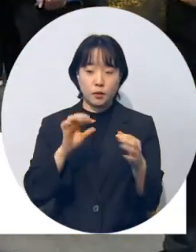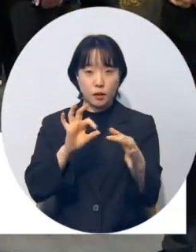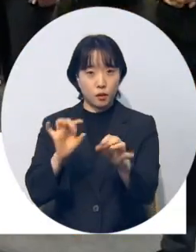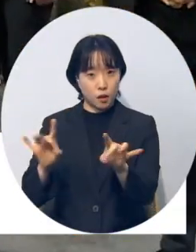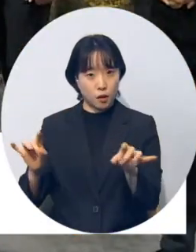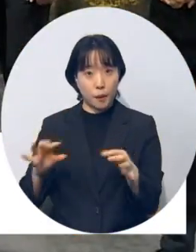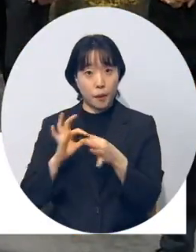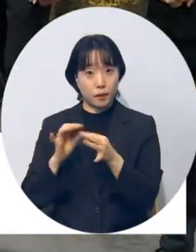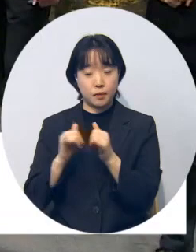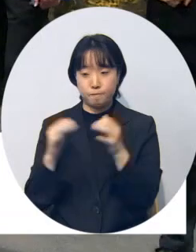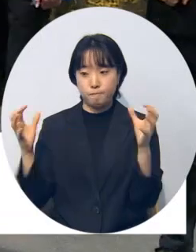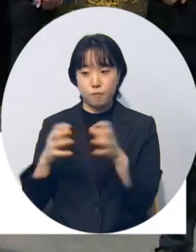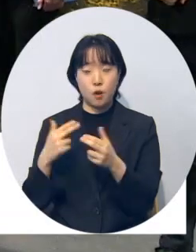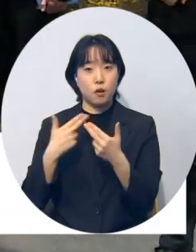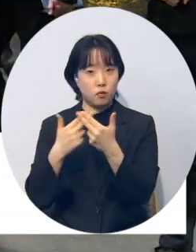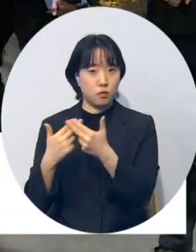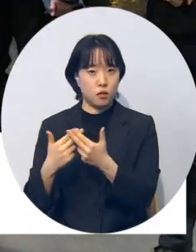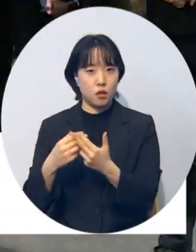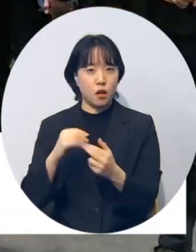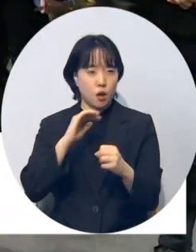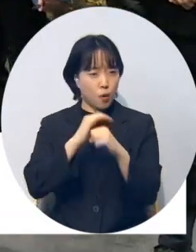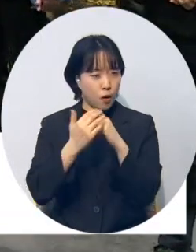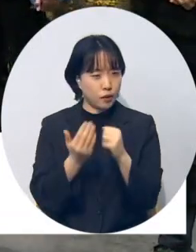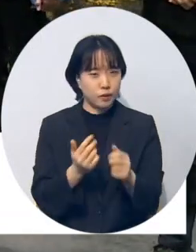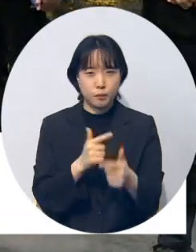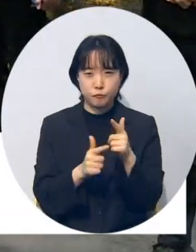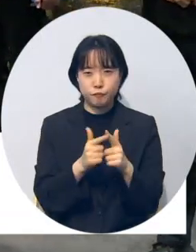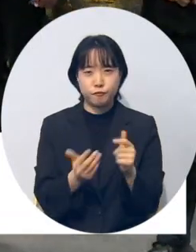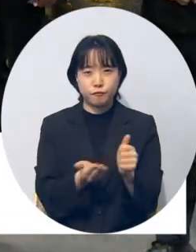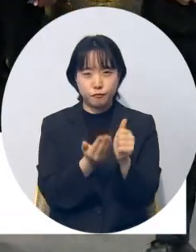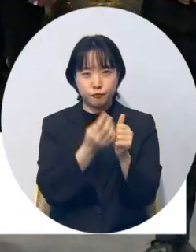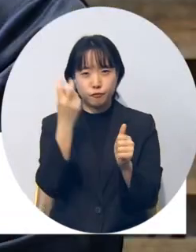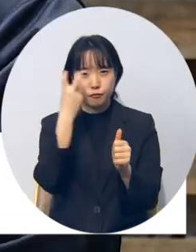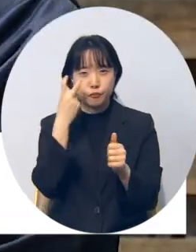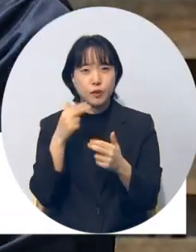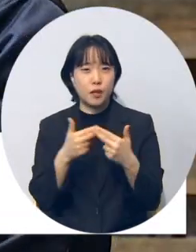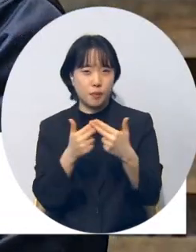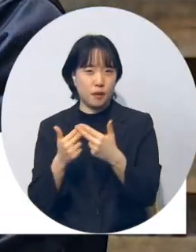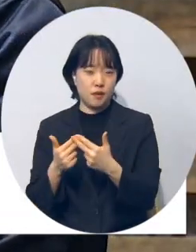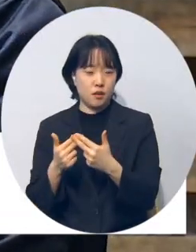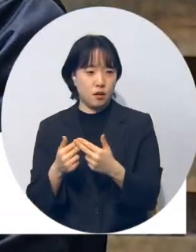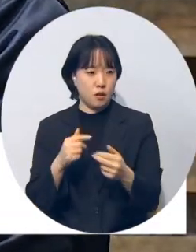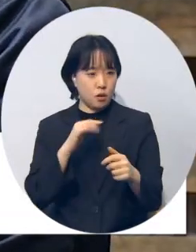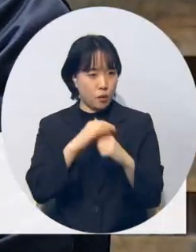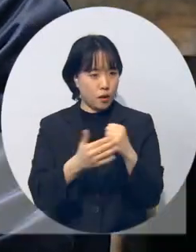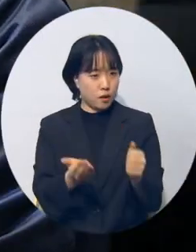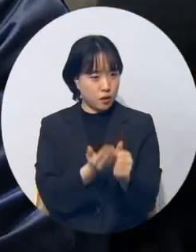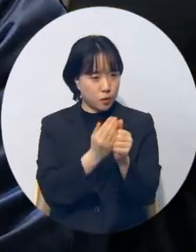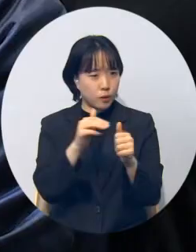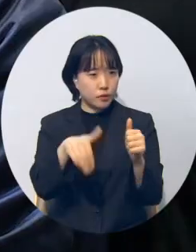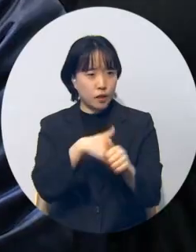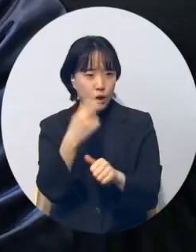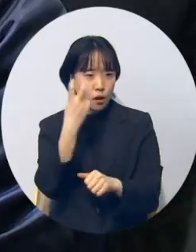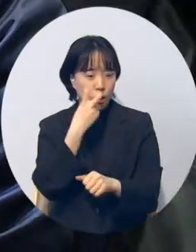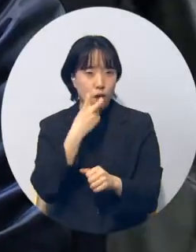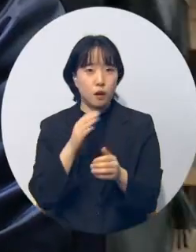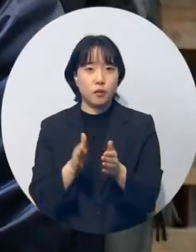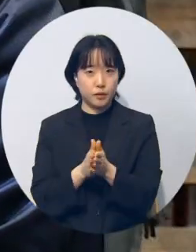생산자 단체와 과수생육관리협의체를 운영, 기상과 생육 상황 등에 따른 산지 모니터링을